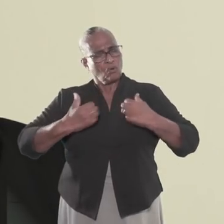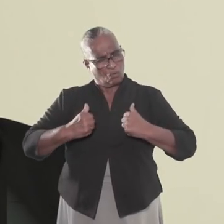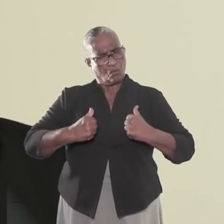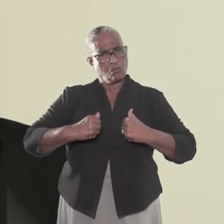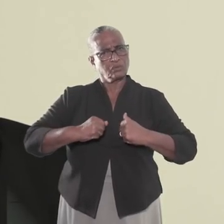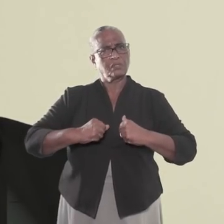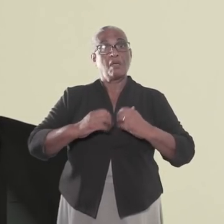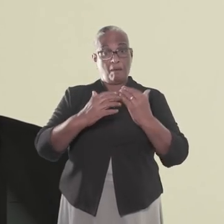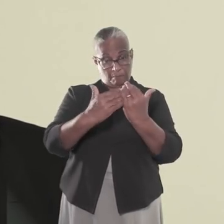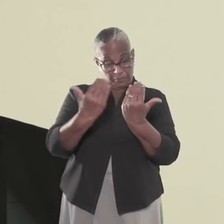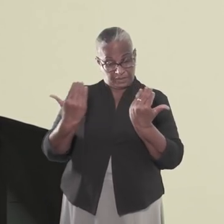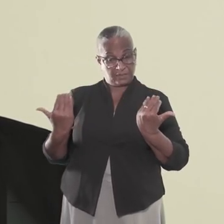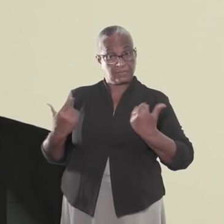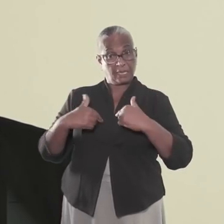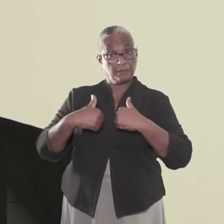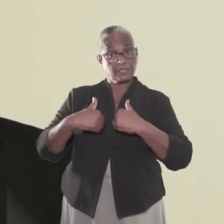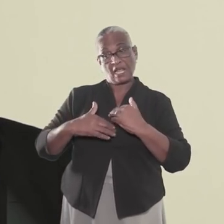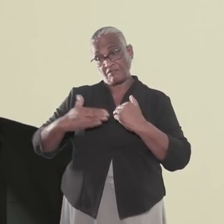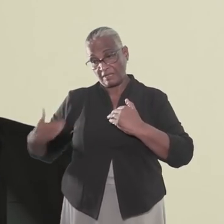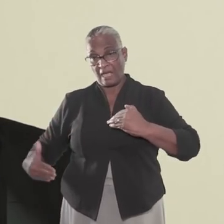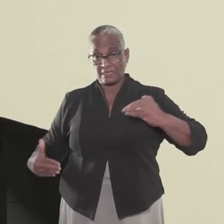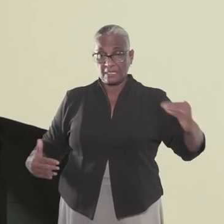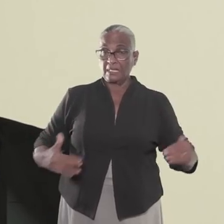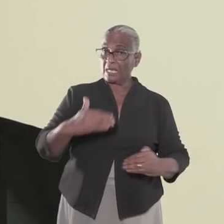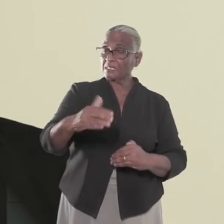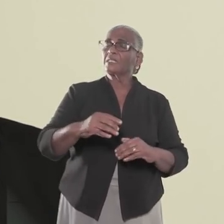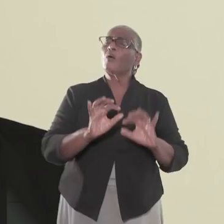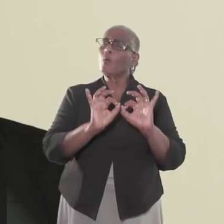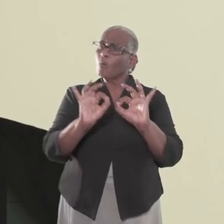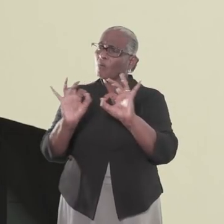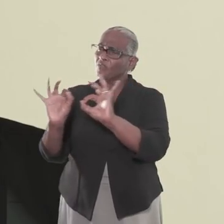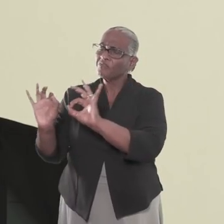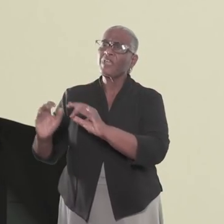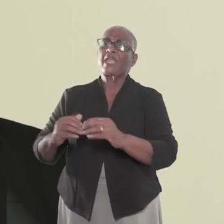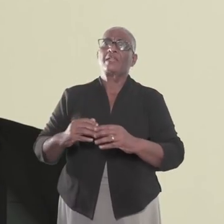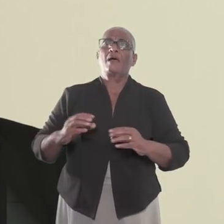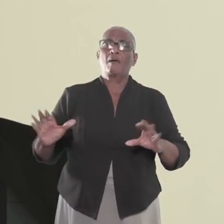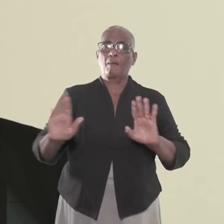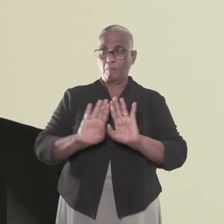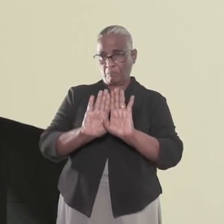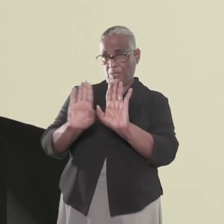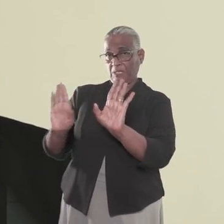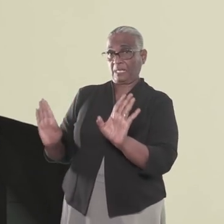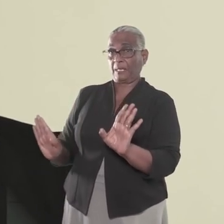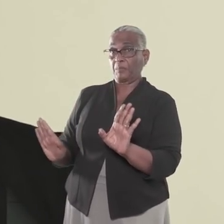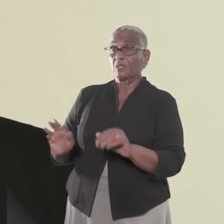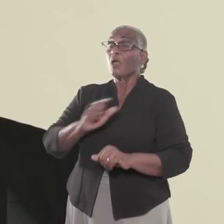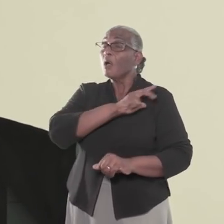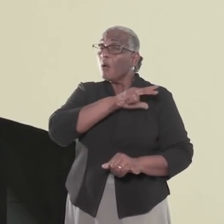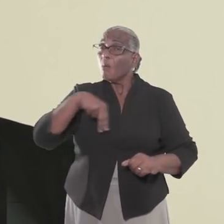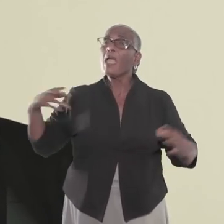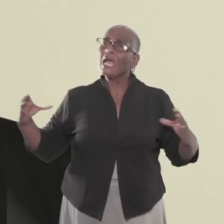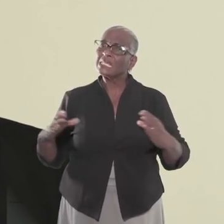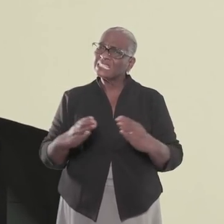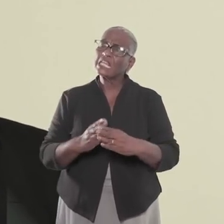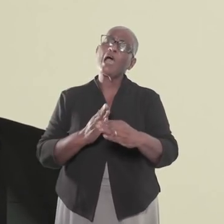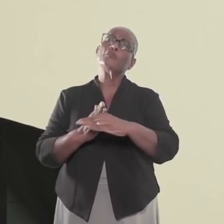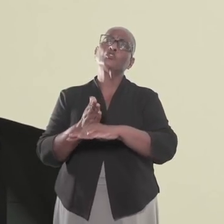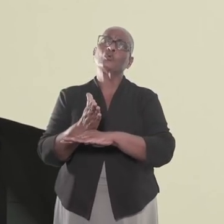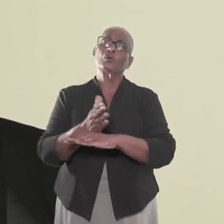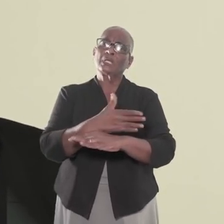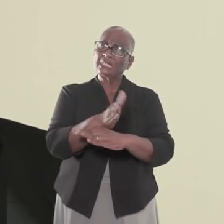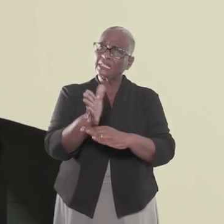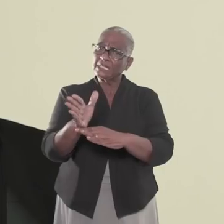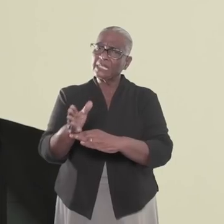te alle tijden. Bescherm u zelf en uw naasten onder alle omstandigheden. Wij gaan hier samen doorheen